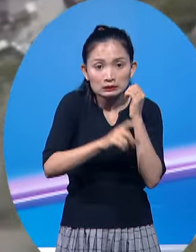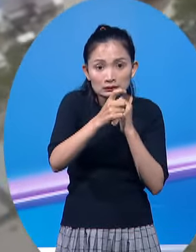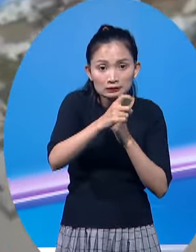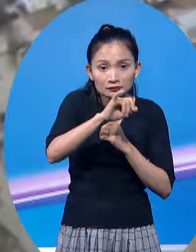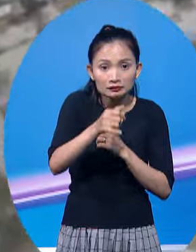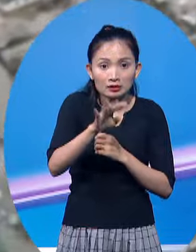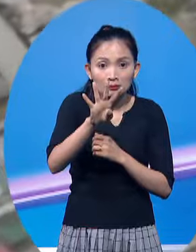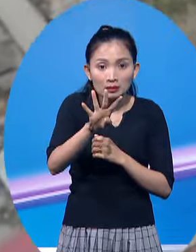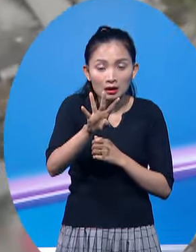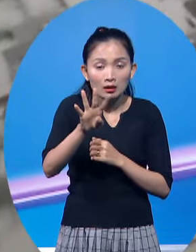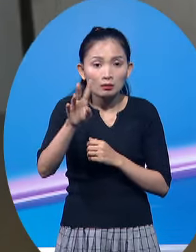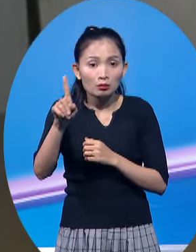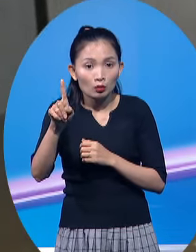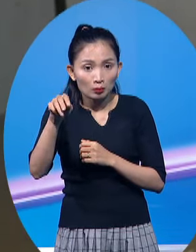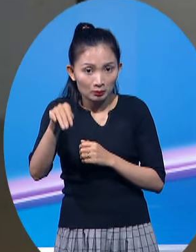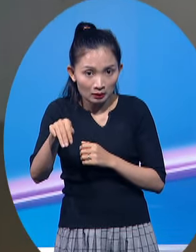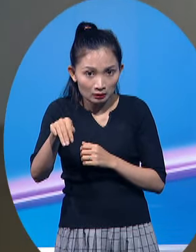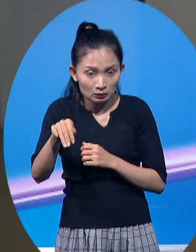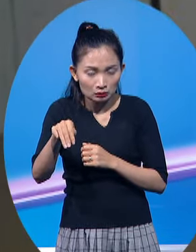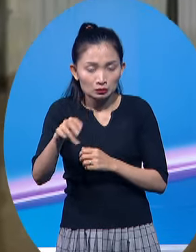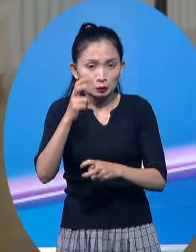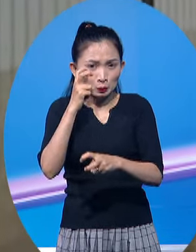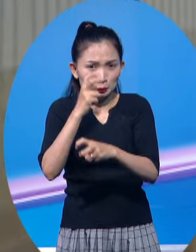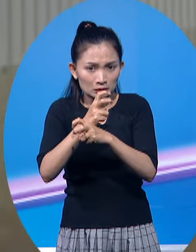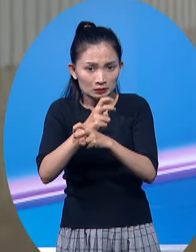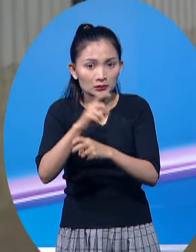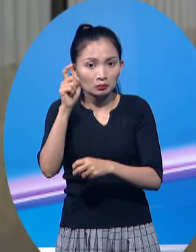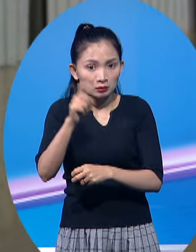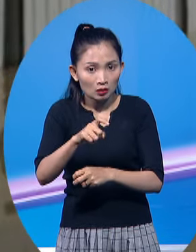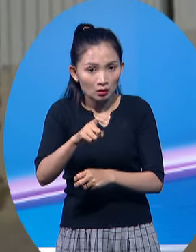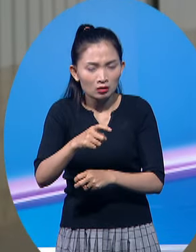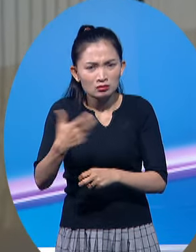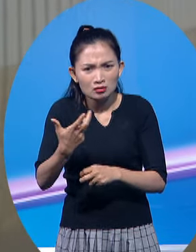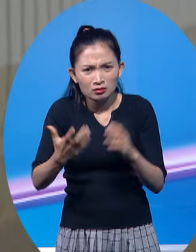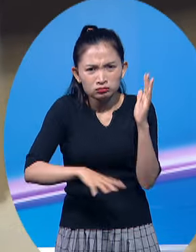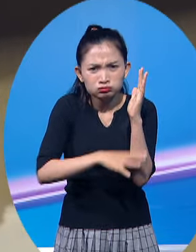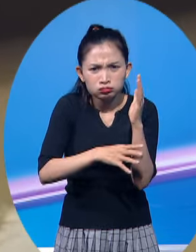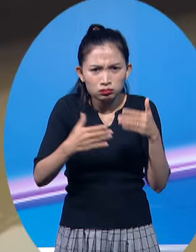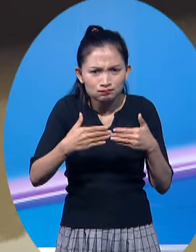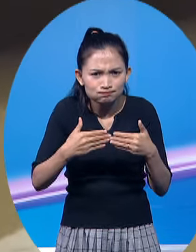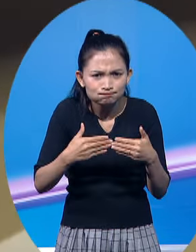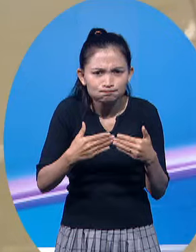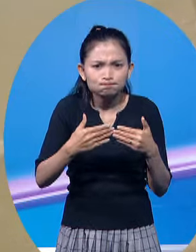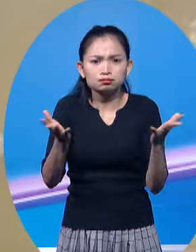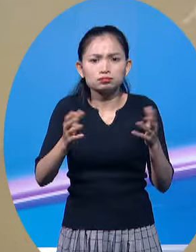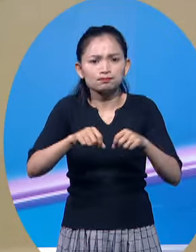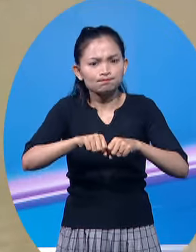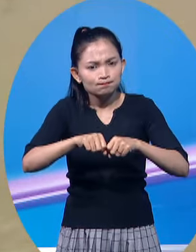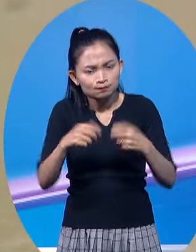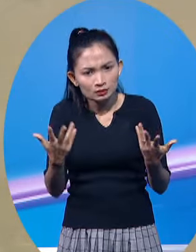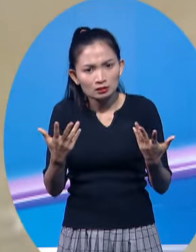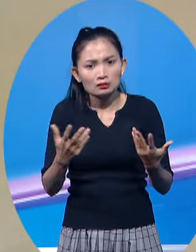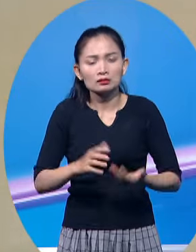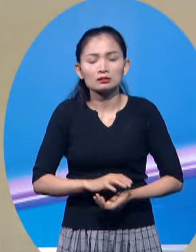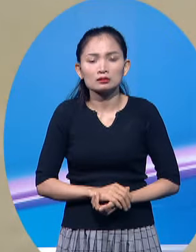vượt mức nguy cấp là 9,30 m tại thường nguồn sông uran nước lũ đã làm vỡ Đập tại thành phố hôm n tháng T theo